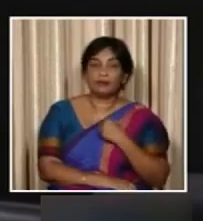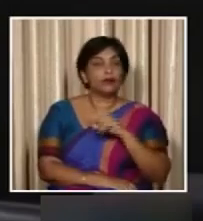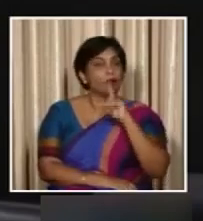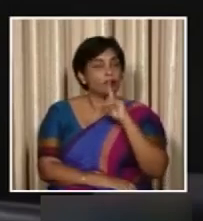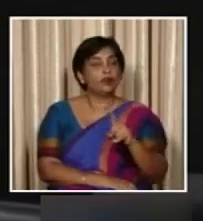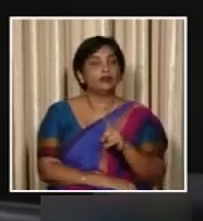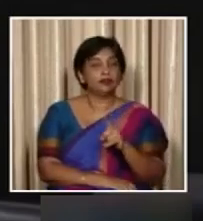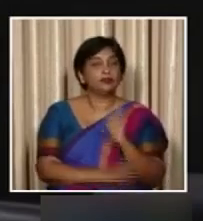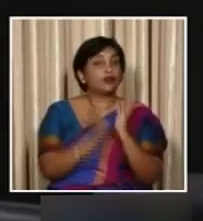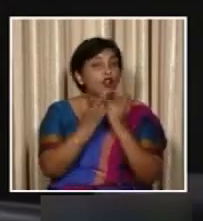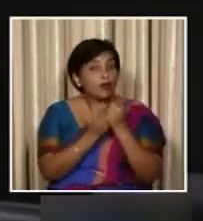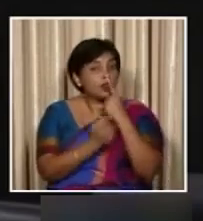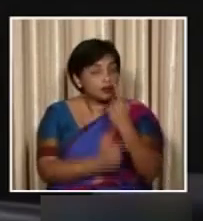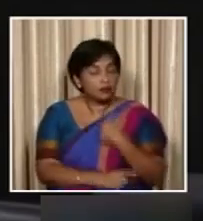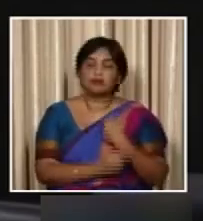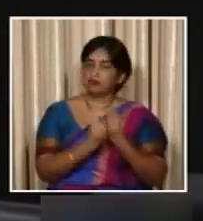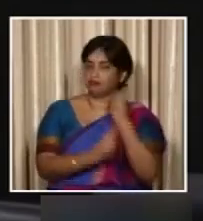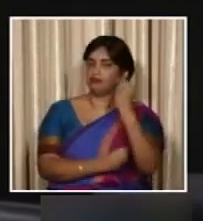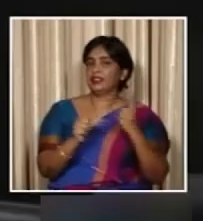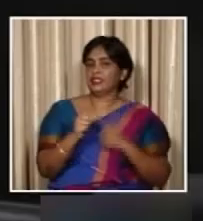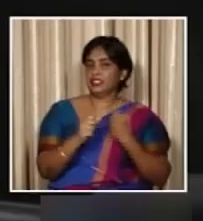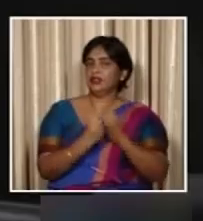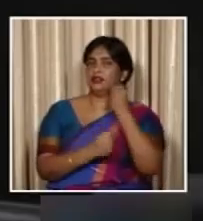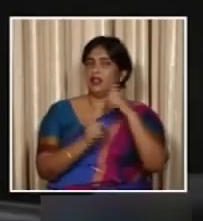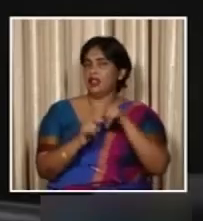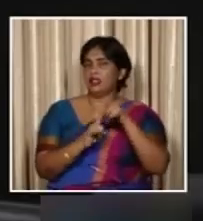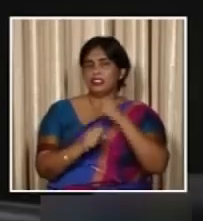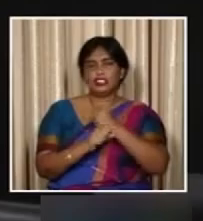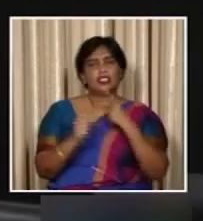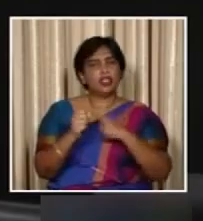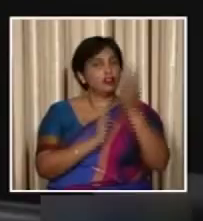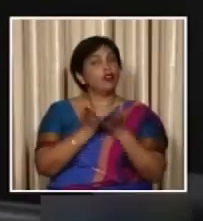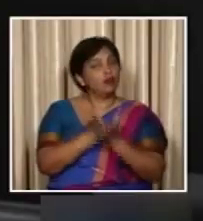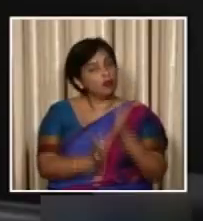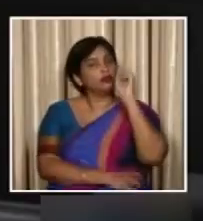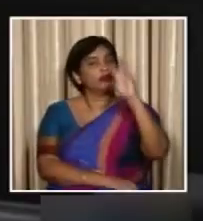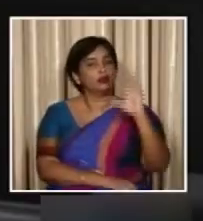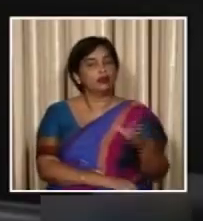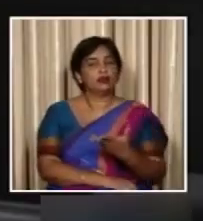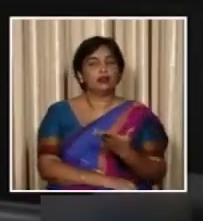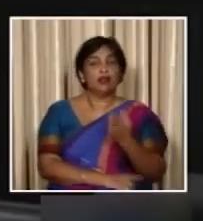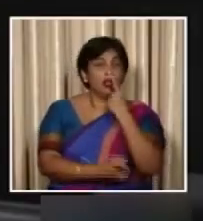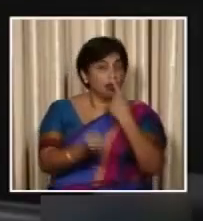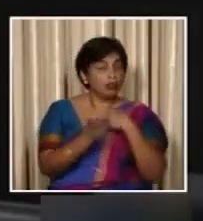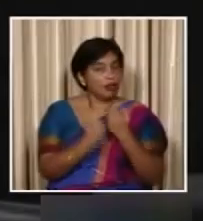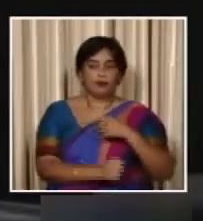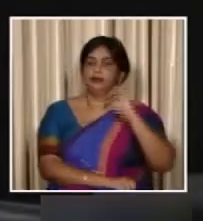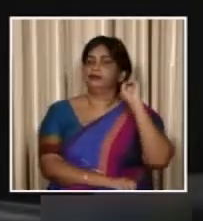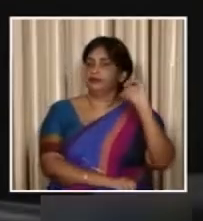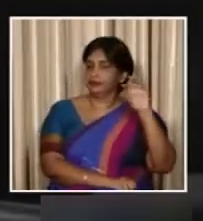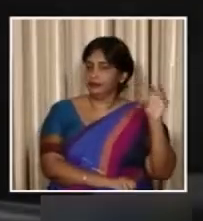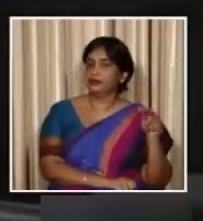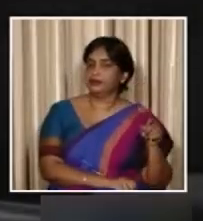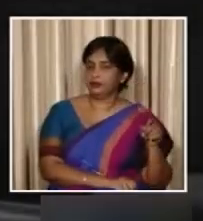අගුල් ගාන කීයද අපි ඒක දීලා තියෙනවා දිස්ත්‍රික් ලේකම් කාර්යාලයට. බෝට්ටු කීයද බෝට්ටු දීලා තියෙනවා. බෆල් කීයද ඉල්ලලා තියෙන්නේ දීලා තියෙනවා. ඒ